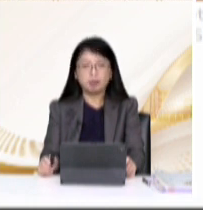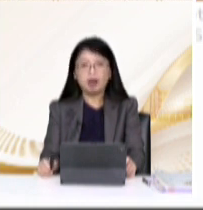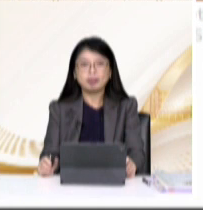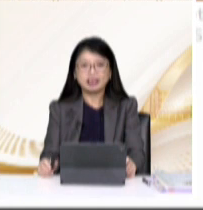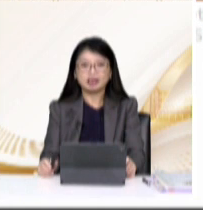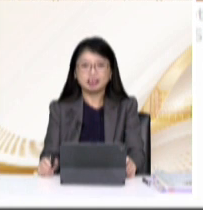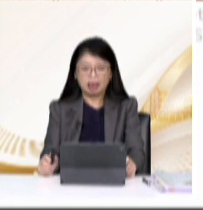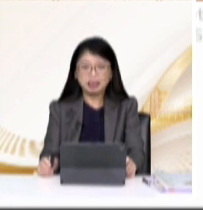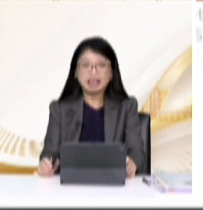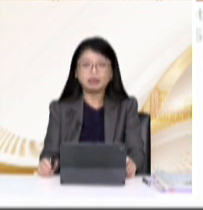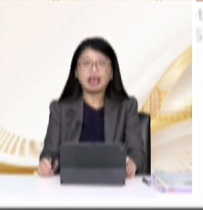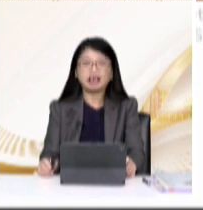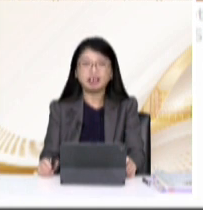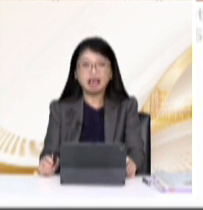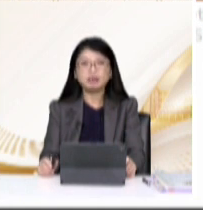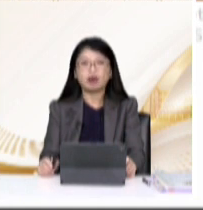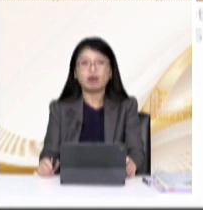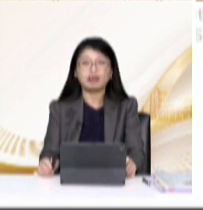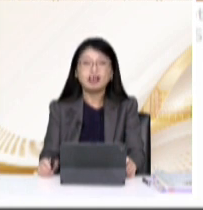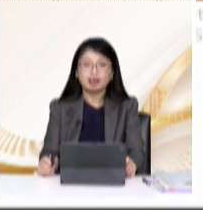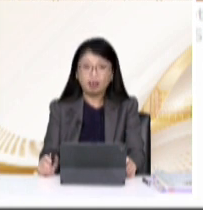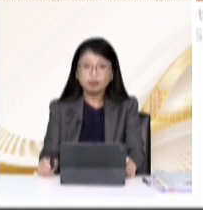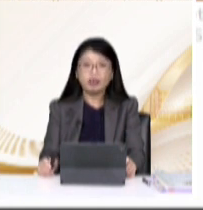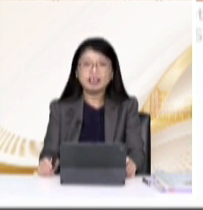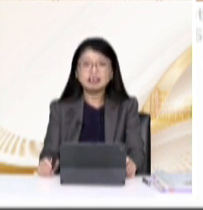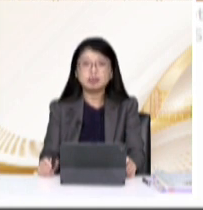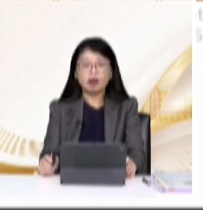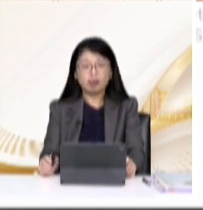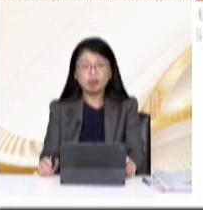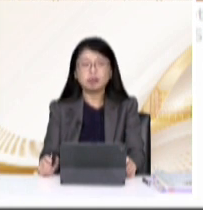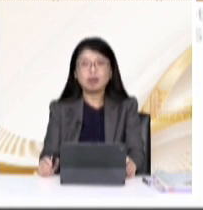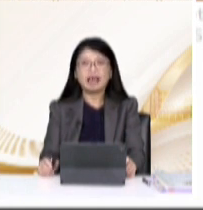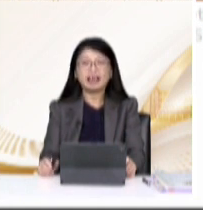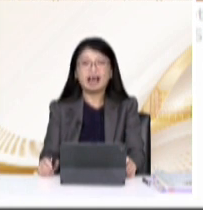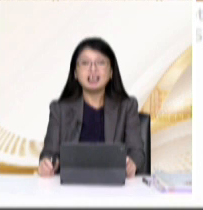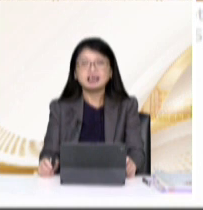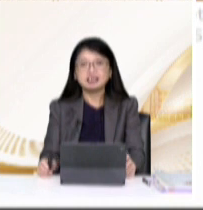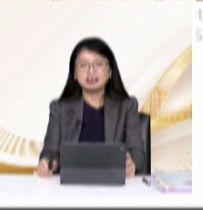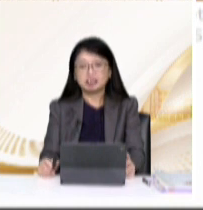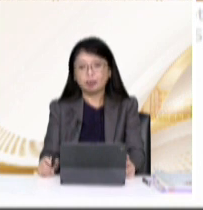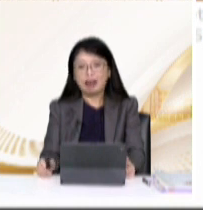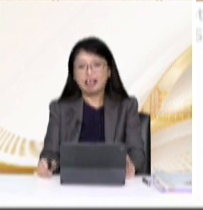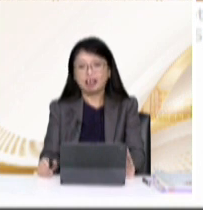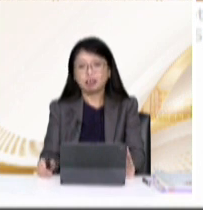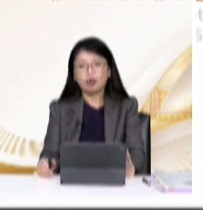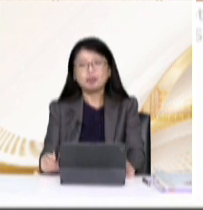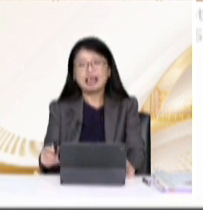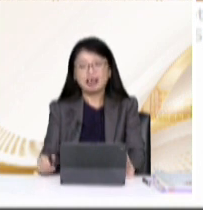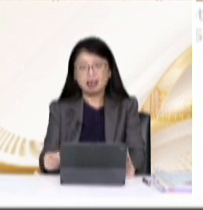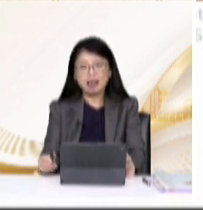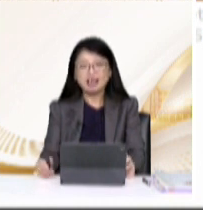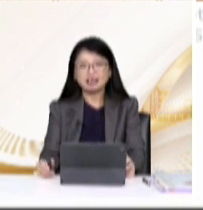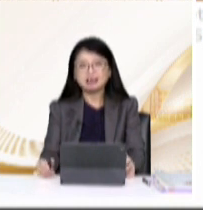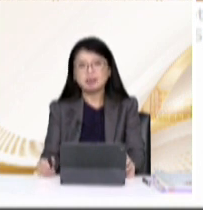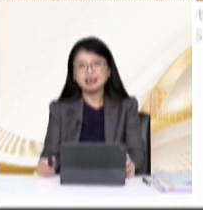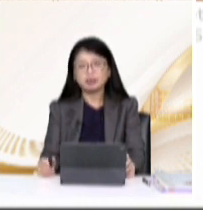ระทำความผิดทางพินัยเท่านั้นแล้วก็การอุทธรณ์ก็อุทธรณ์ได้เฉพาะข้อกฎหมายนะคะซึ่งกฎหมายข้อกฎหมายอย่าง